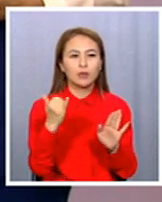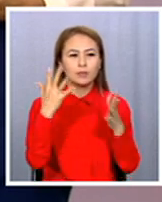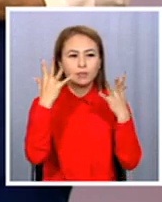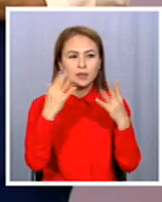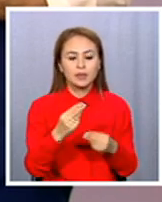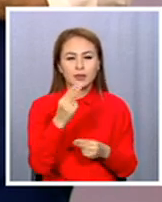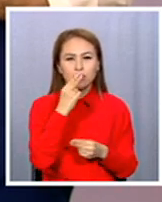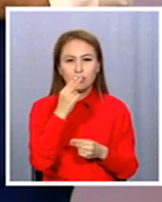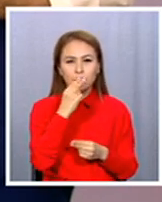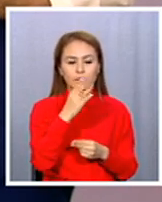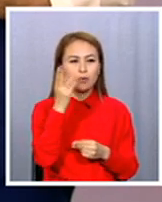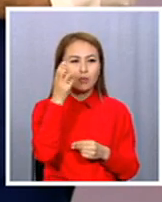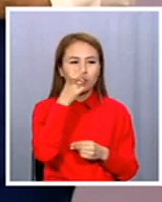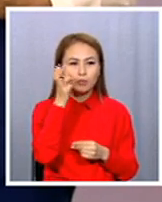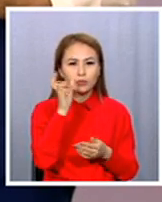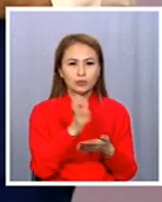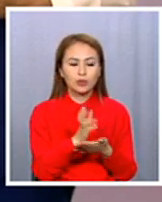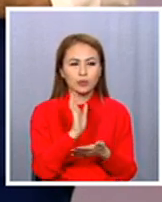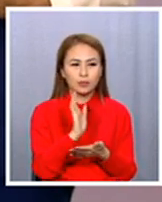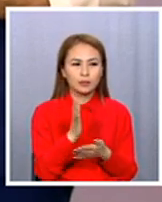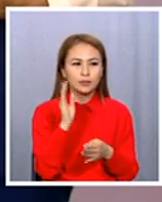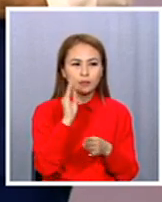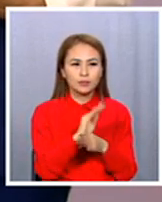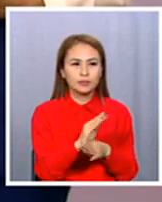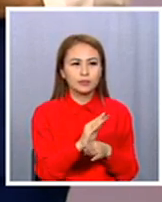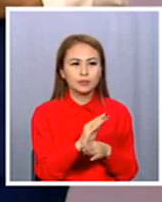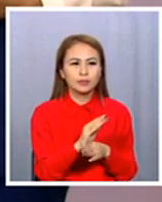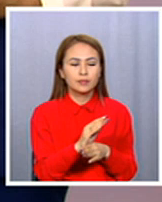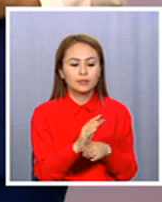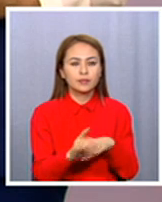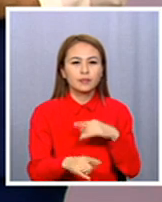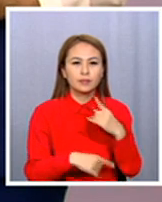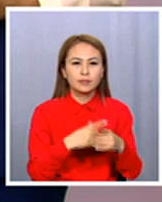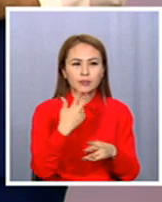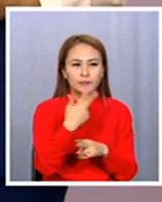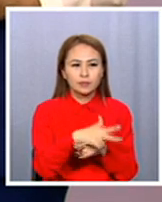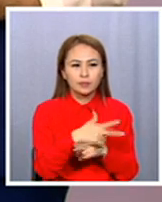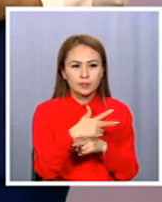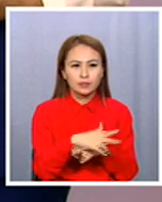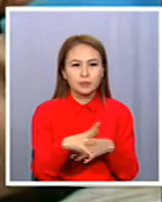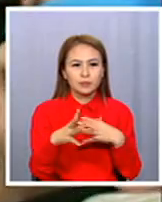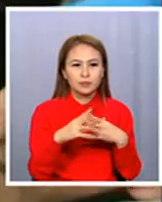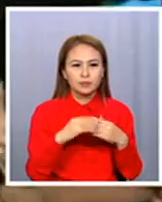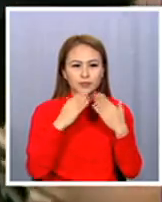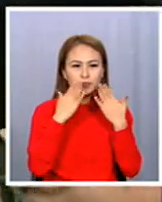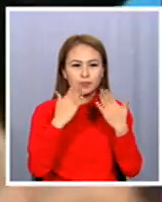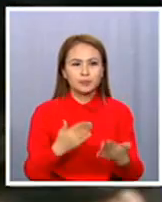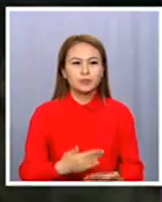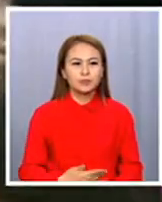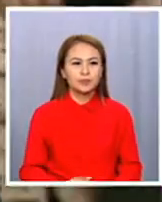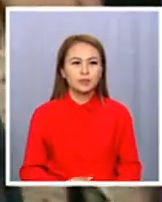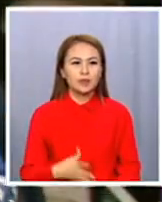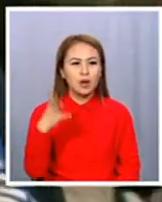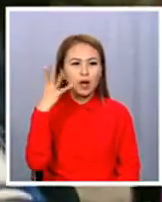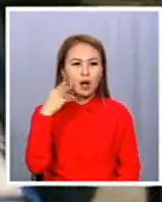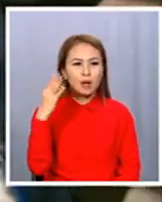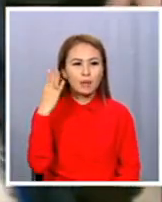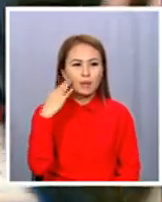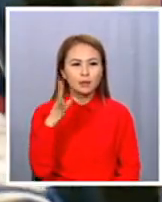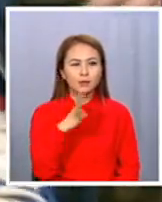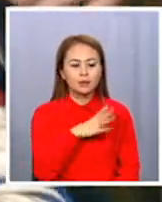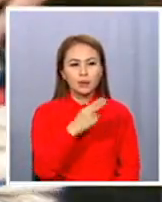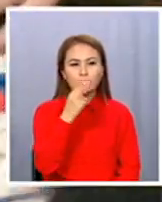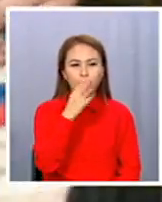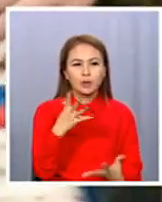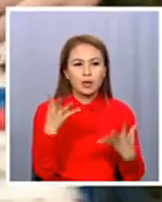тағамдарымызды аңсайтыны анық. Ендеше, балалар, келесі бейне материалды бірге көрейік. Алматыда туып, алма жебескен